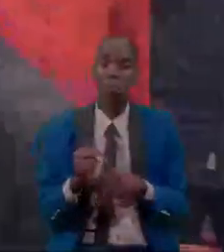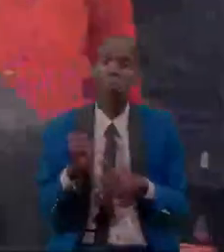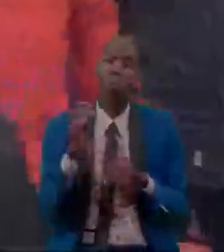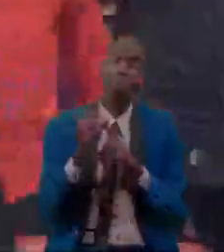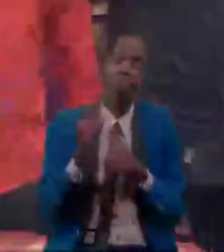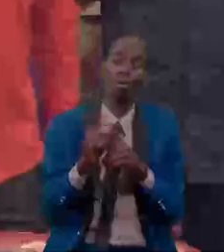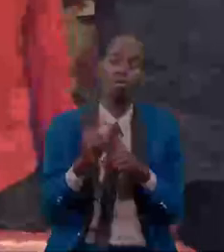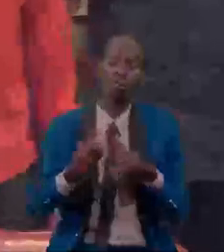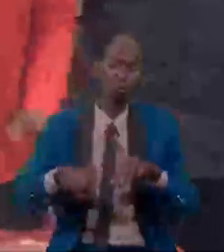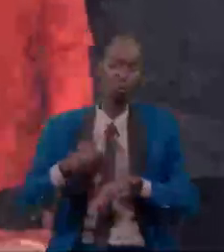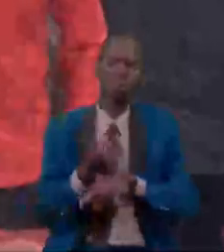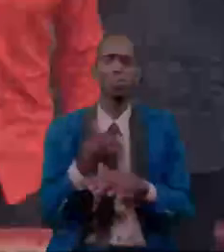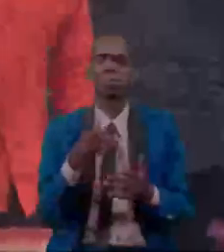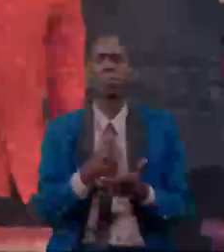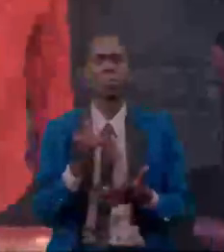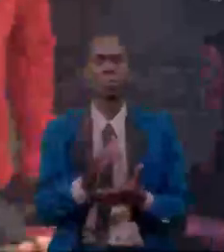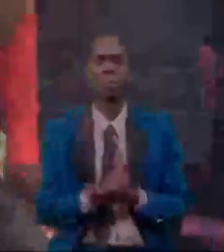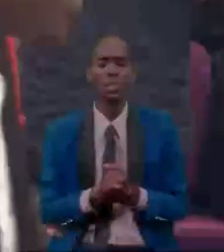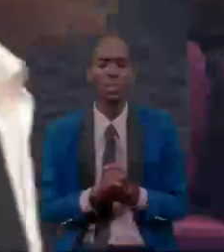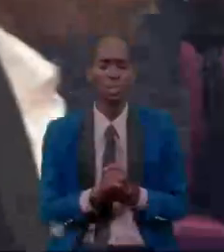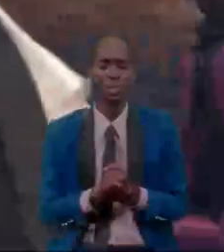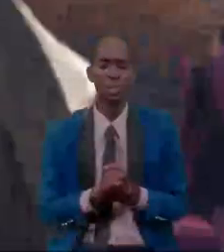La parole confirme cela.